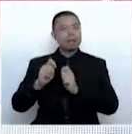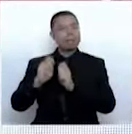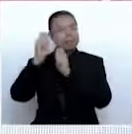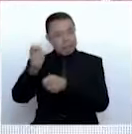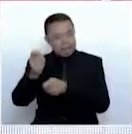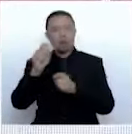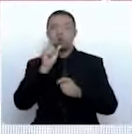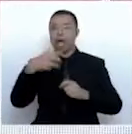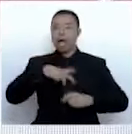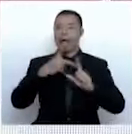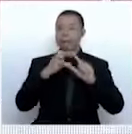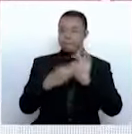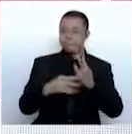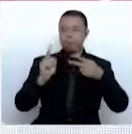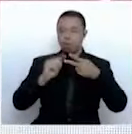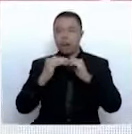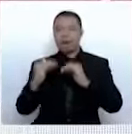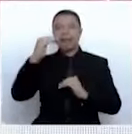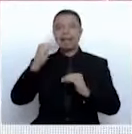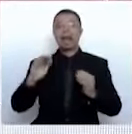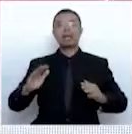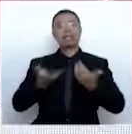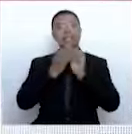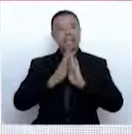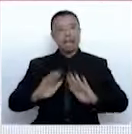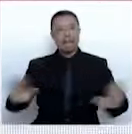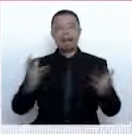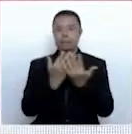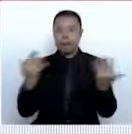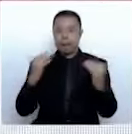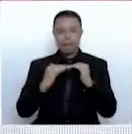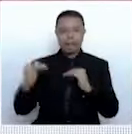HAM dan kedua, peningkatan kesejahteraan rakyat.